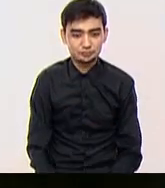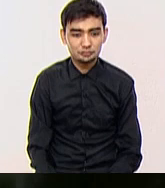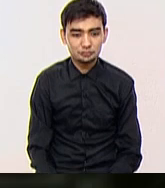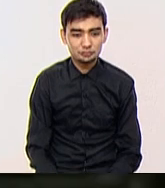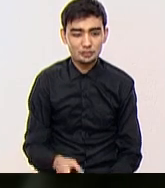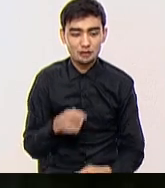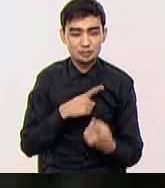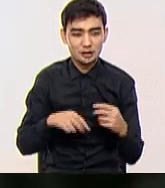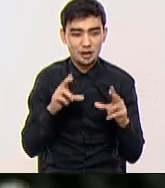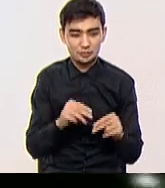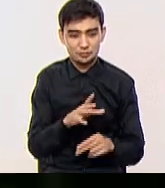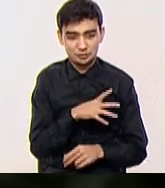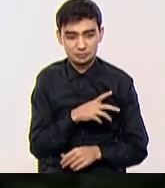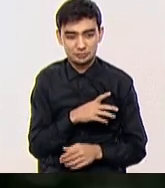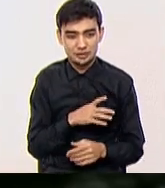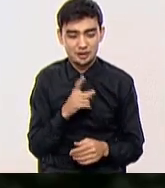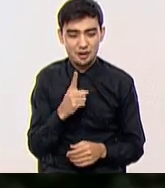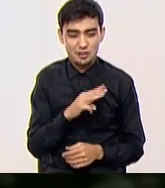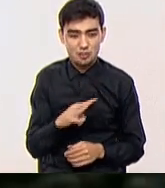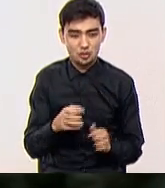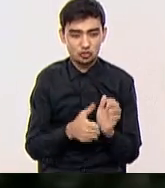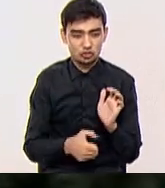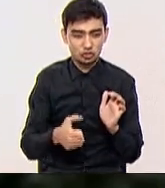Мы обещали вам успешно изъять